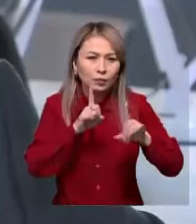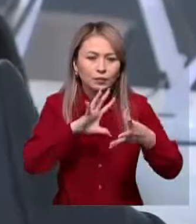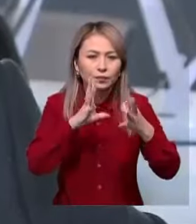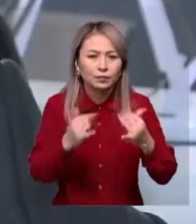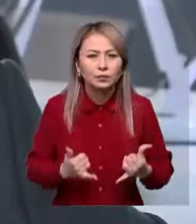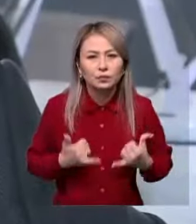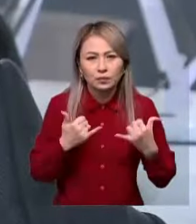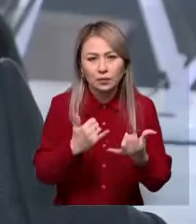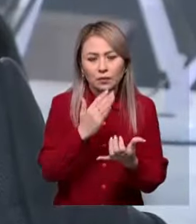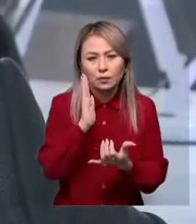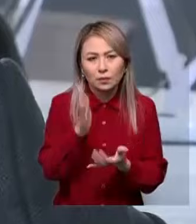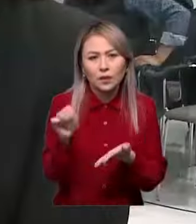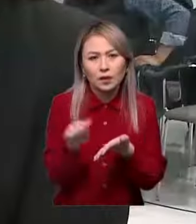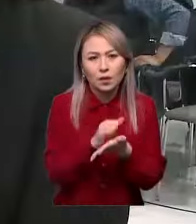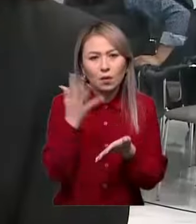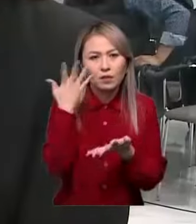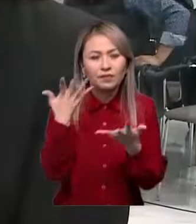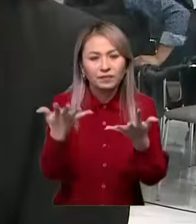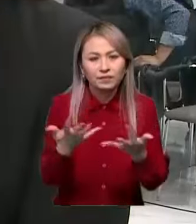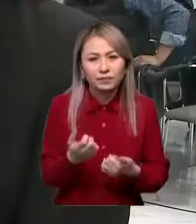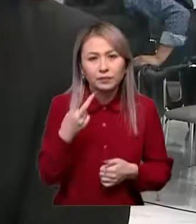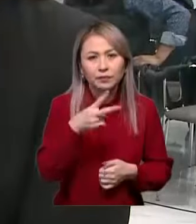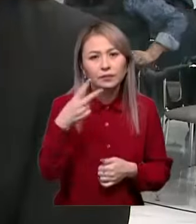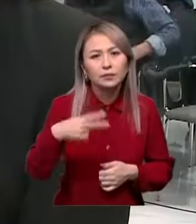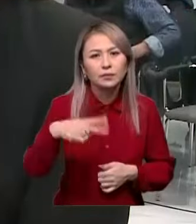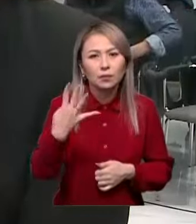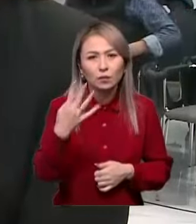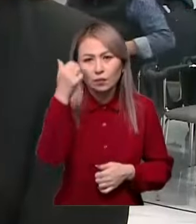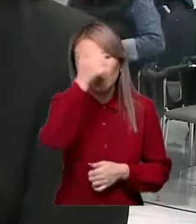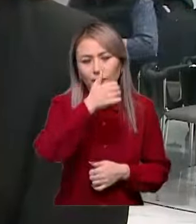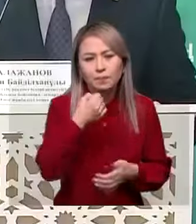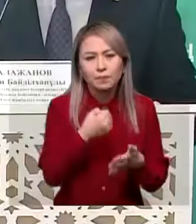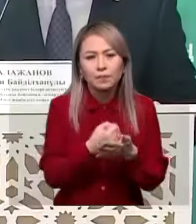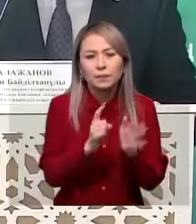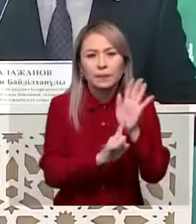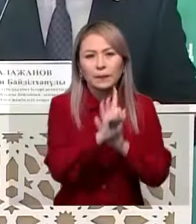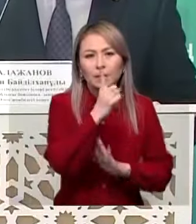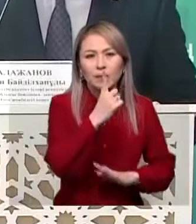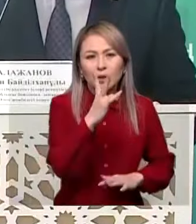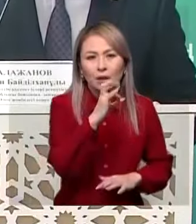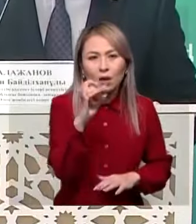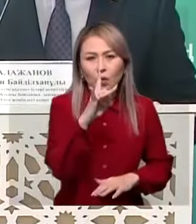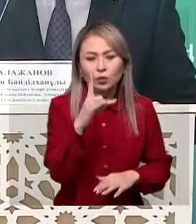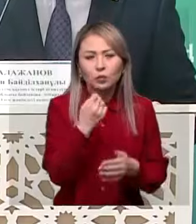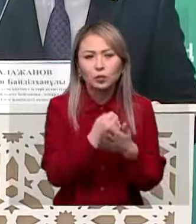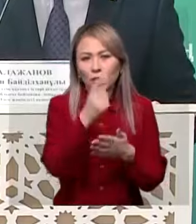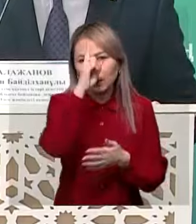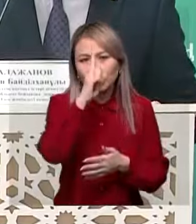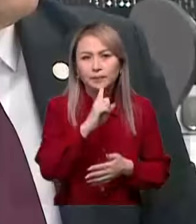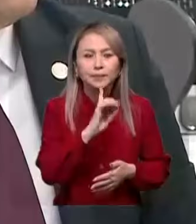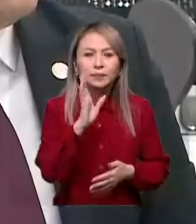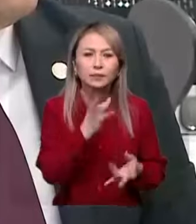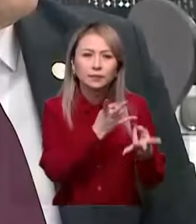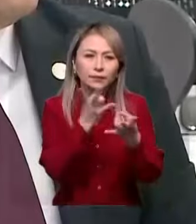шешімді қабылдайды. Ал құжаттарды қабылдау 2024 жылғы 1 наурыздан басталып, айдың аяғына дейін жалғасады. Үміткерлер